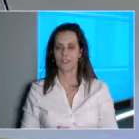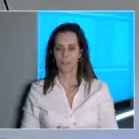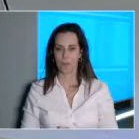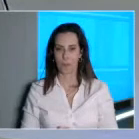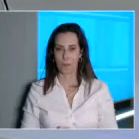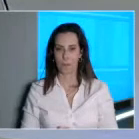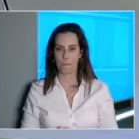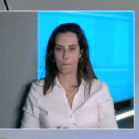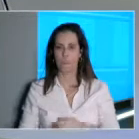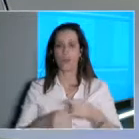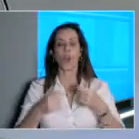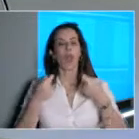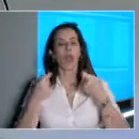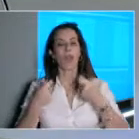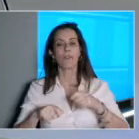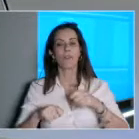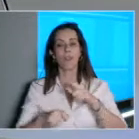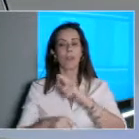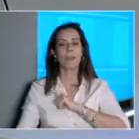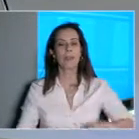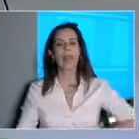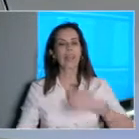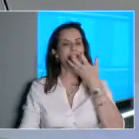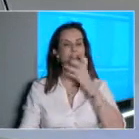טוב. חבר מועצת העיר טבריה, מה שלומך?